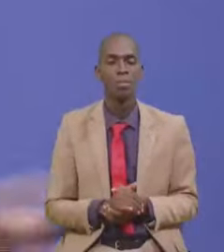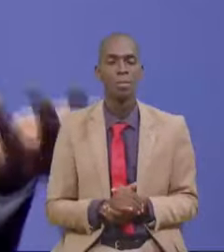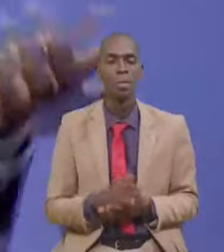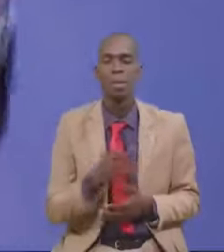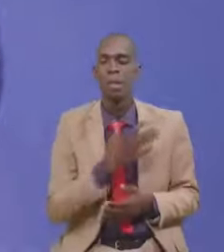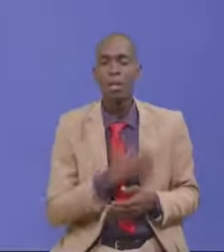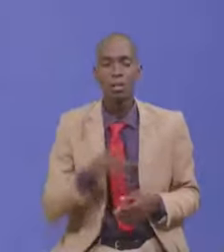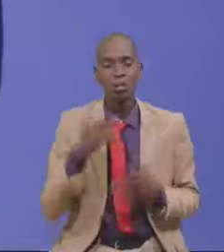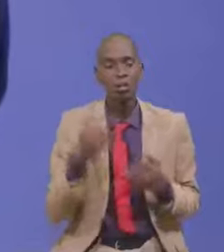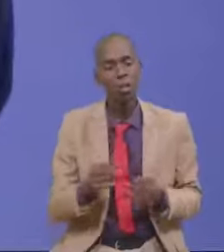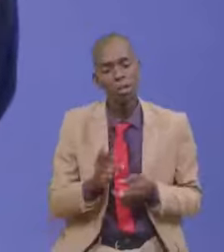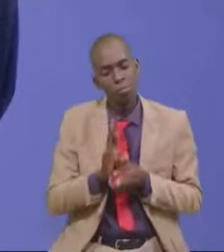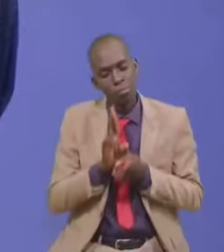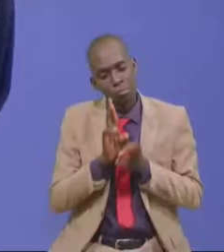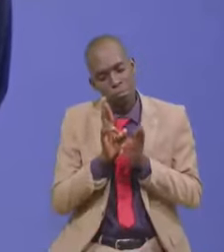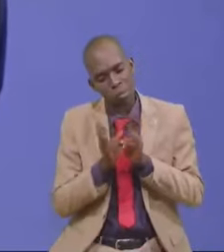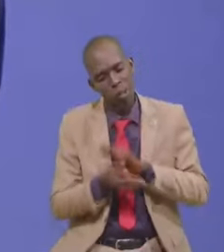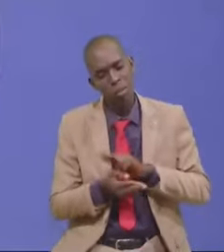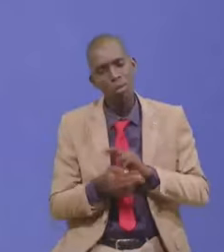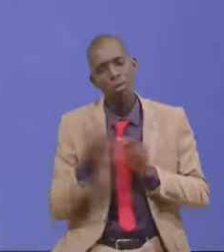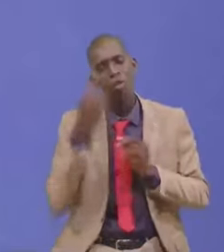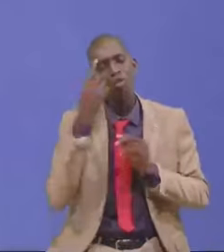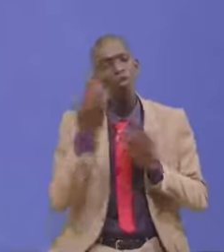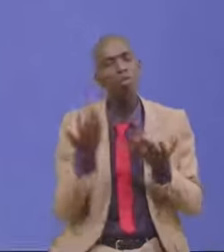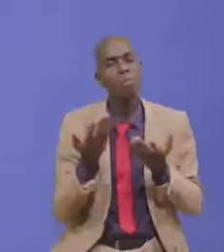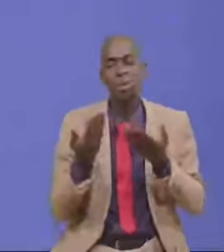Et tu te repens d'avoir vendu la vérité.